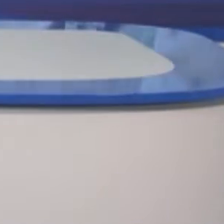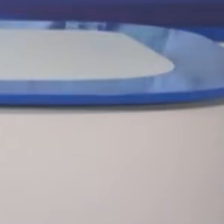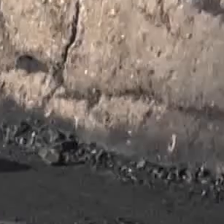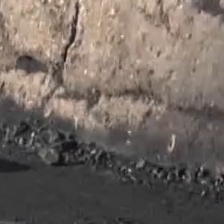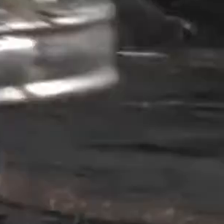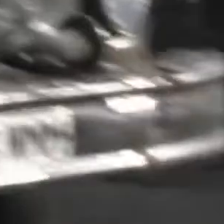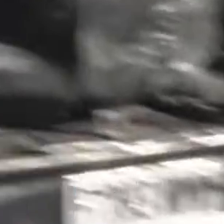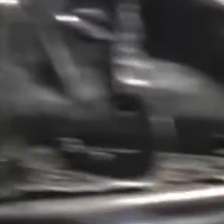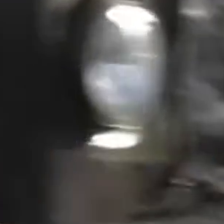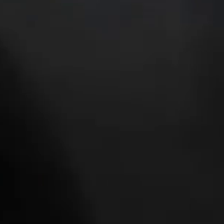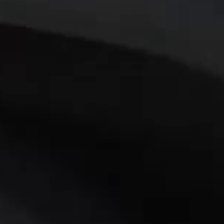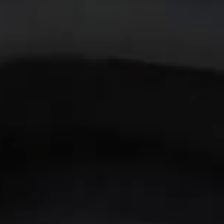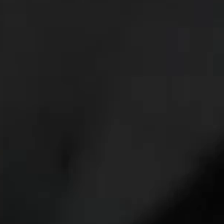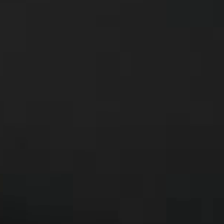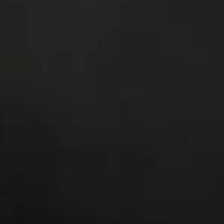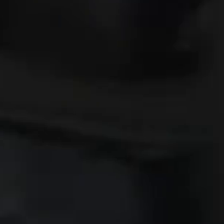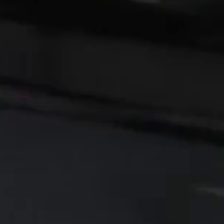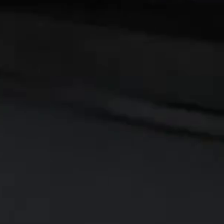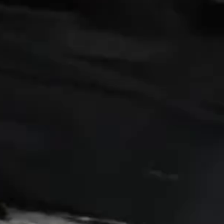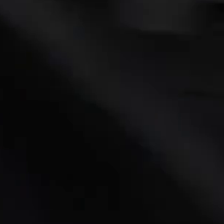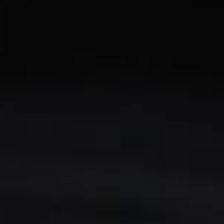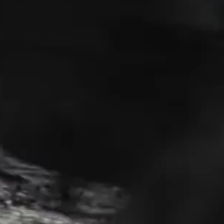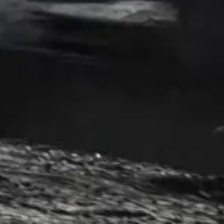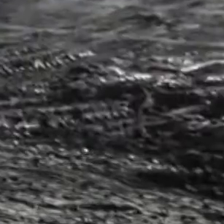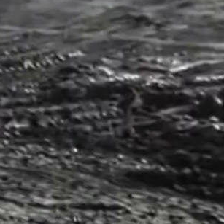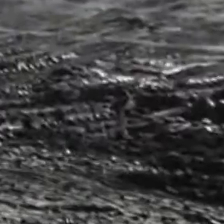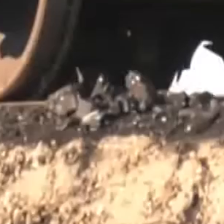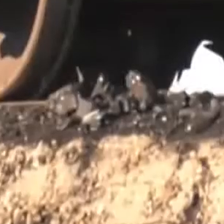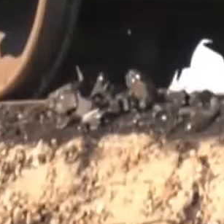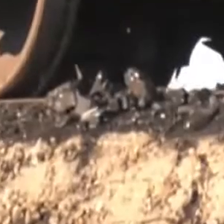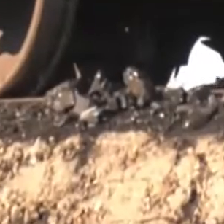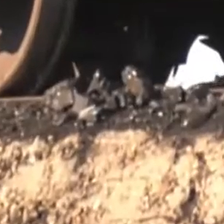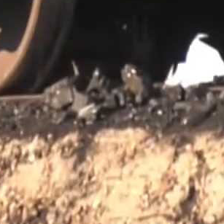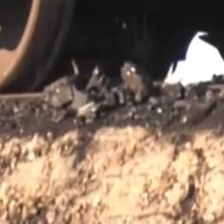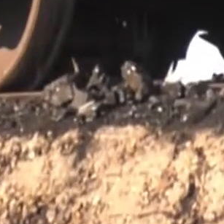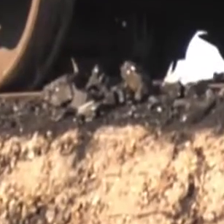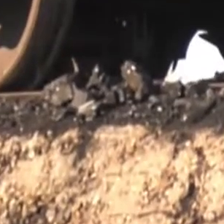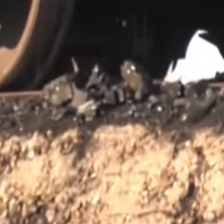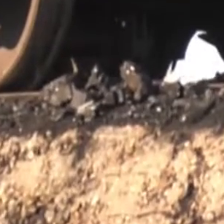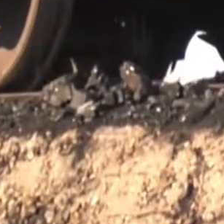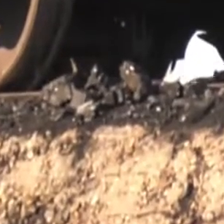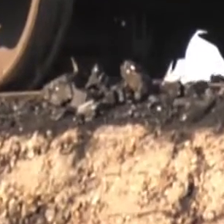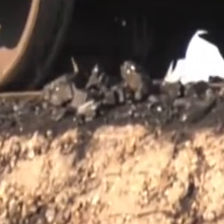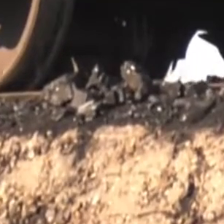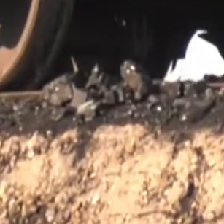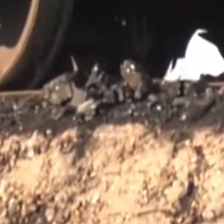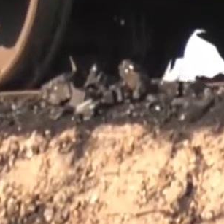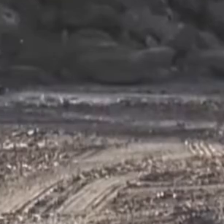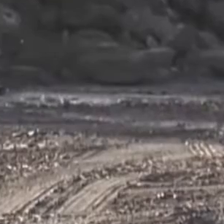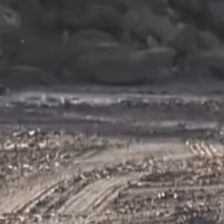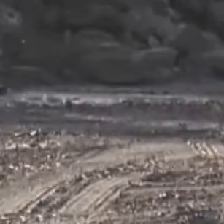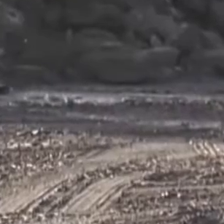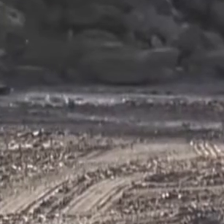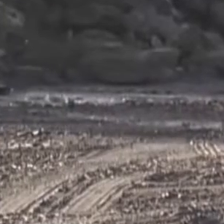жылда 10,18%-ға қымбаттаған деп хабарлайды Қазақпарат. Биылғы қаңтар-тамыз айларында лигнит пен көмір